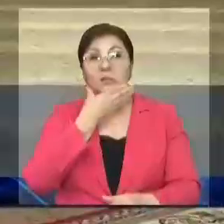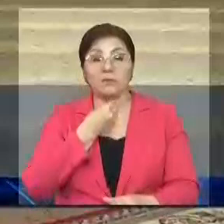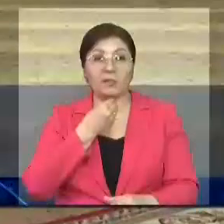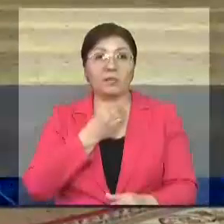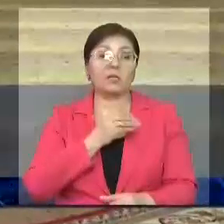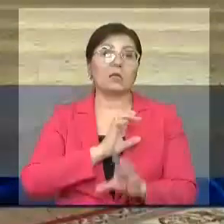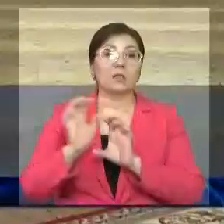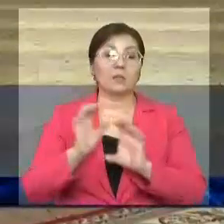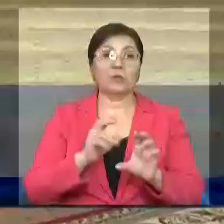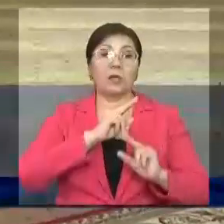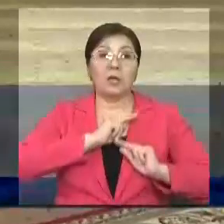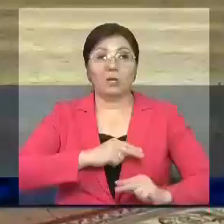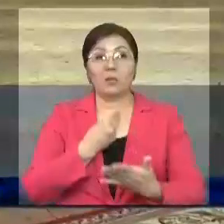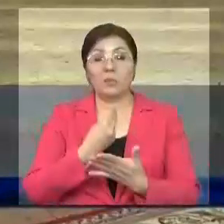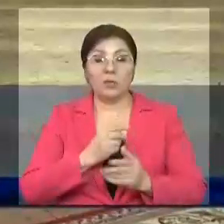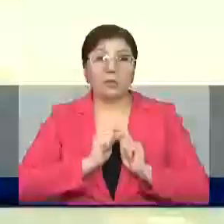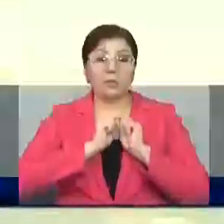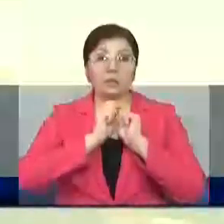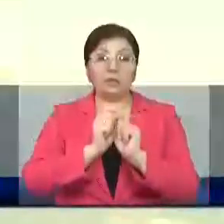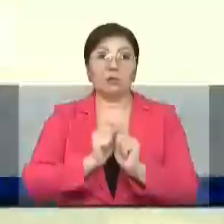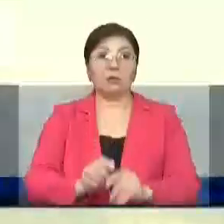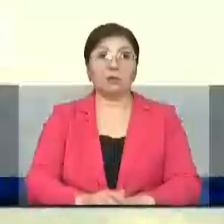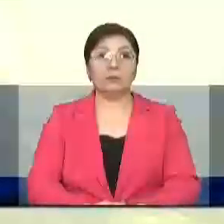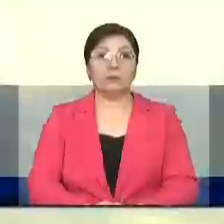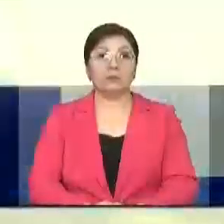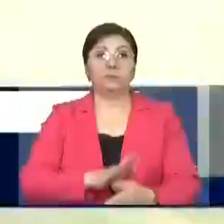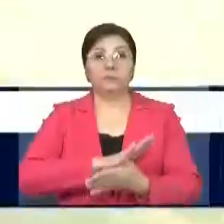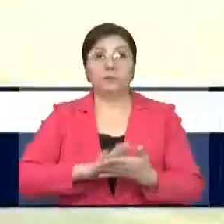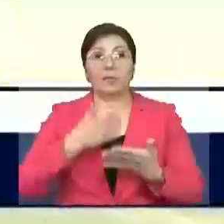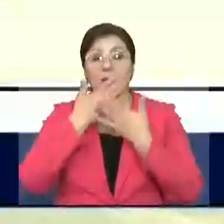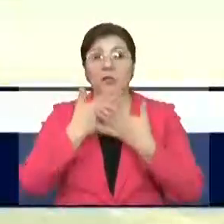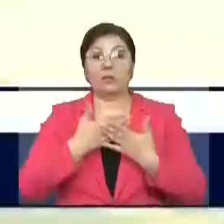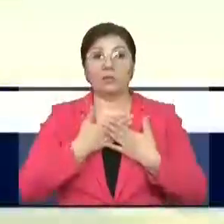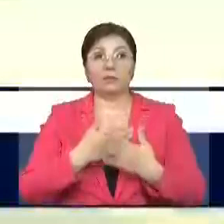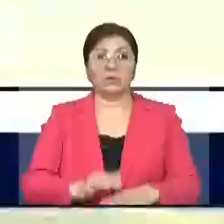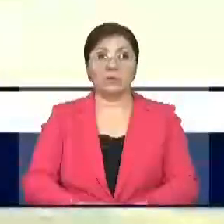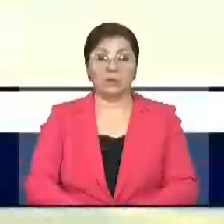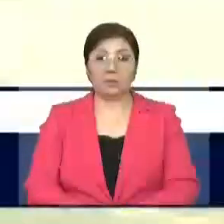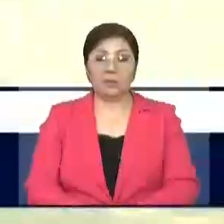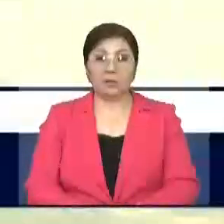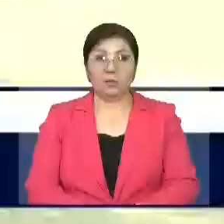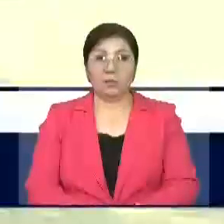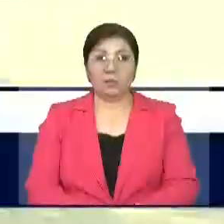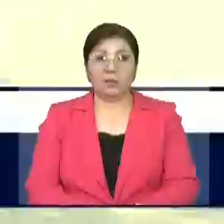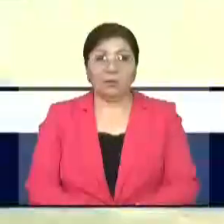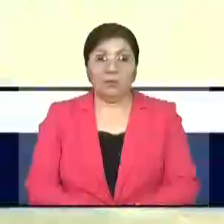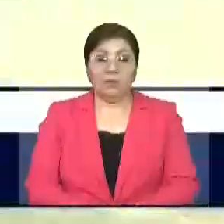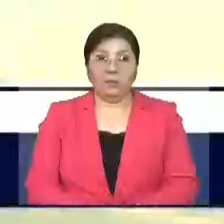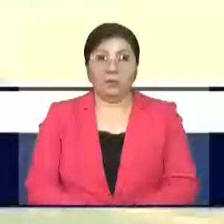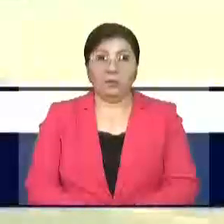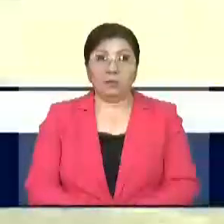Бүгін еңбегінің осылай шақталғанына қуанышты. Тазалықты жақсы көремін. Соның себепті не істесеңіз,